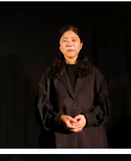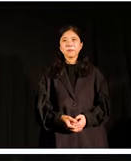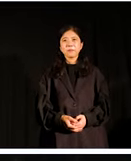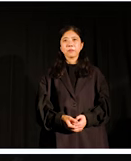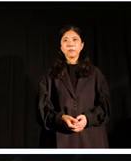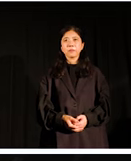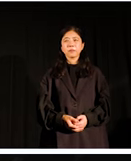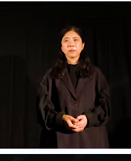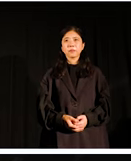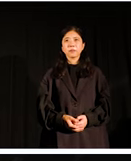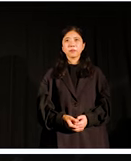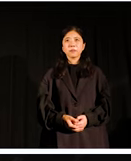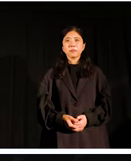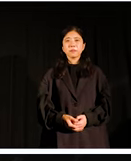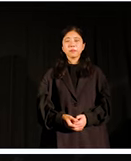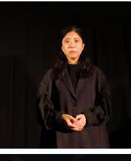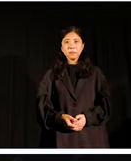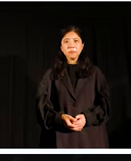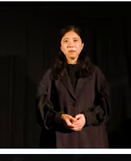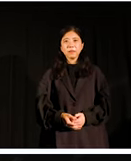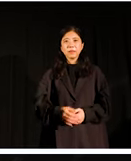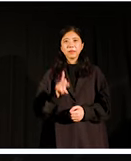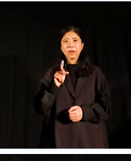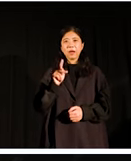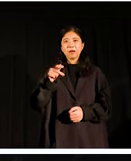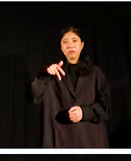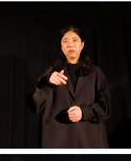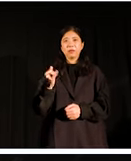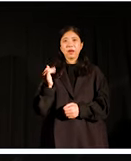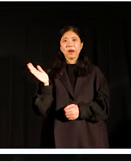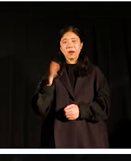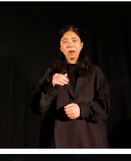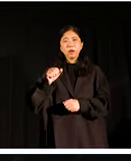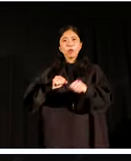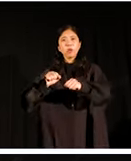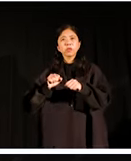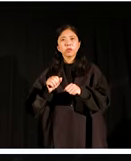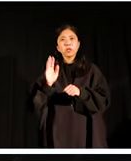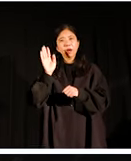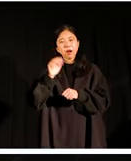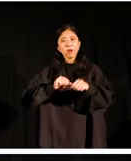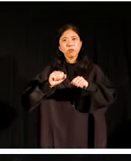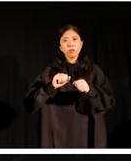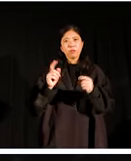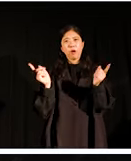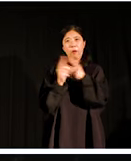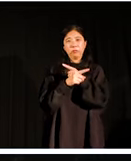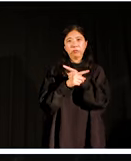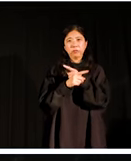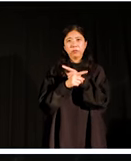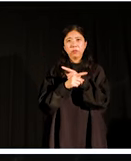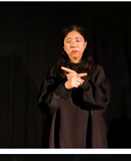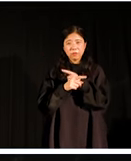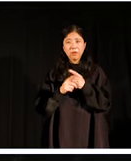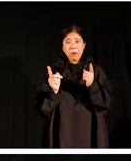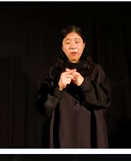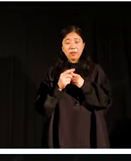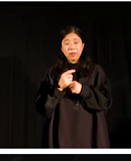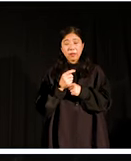こちらは会長いらっしゃる方から鏡さんへ行動することで人生は変わるえ強く感じた瞬間について教えて